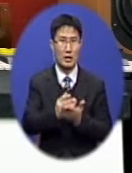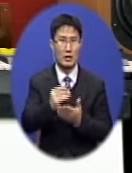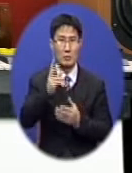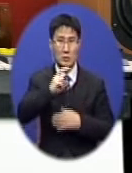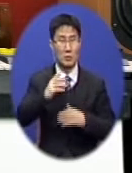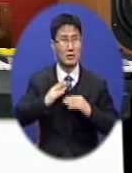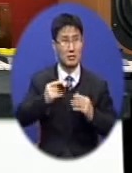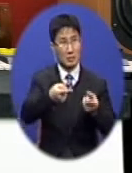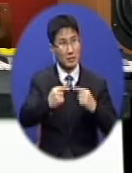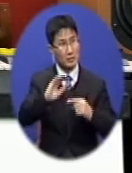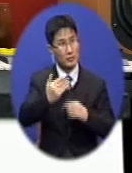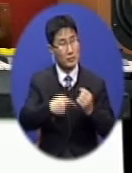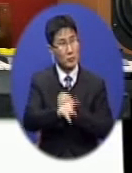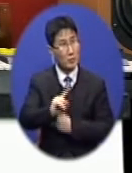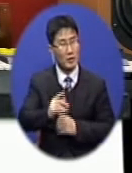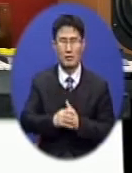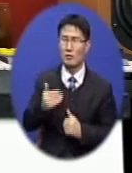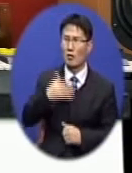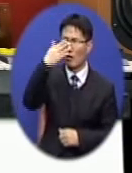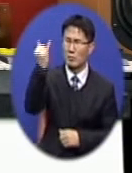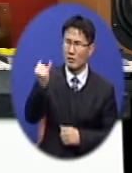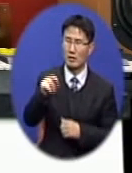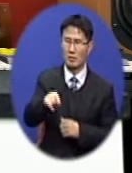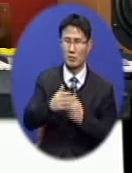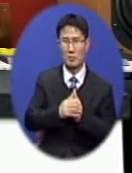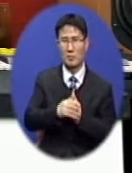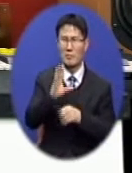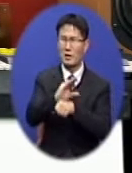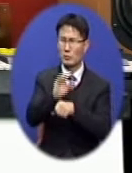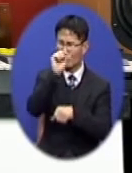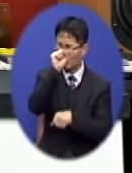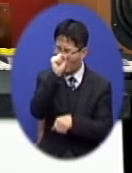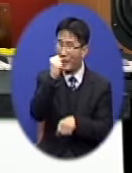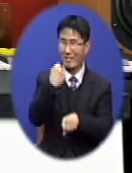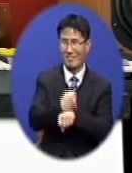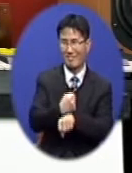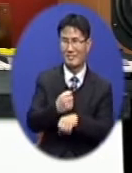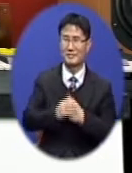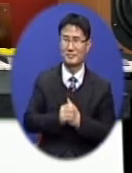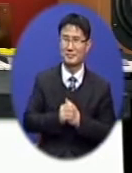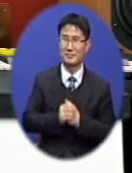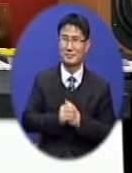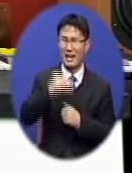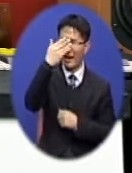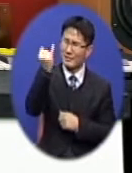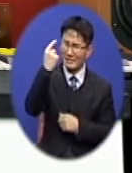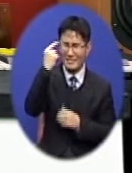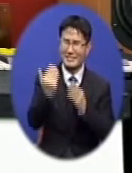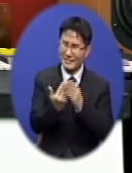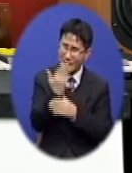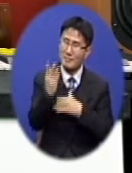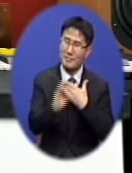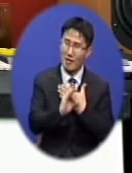출연하게 됐어요? 아, 저희 할머니가 되게 네. 좋아하셔가지고. 네. 저가 할머니 생각나면은